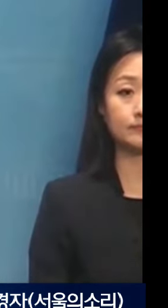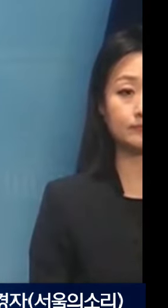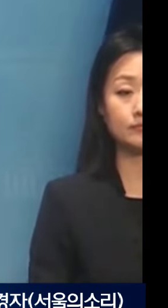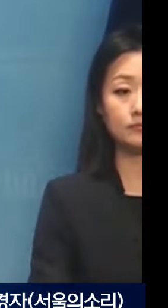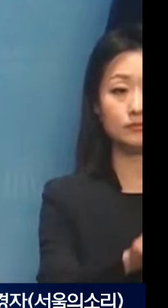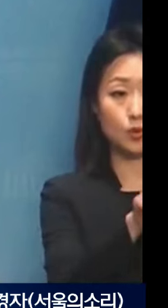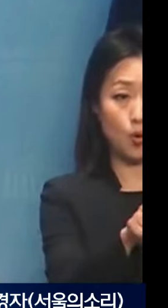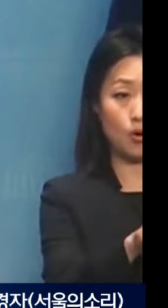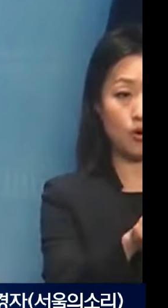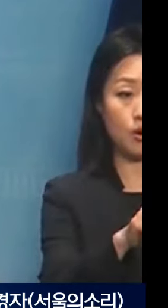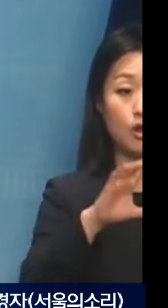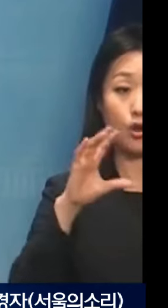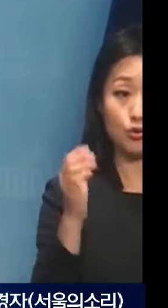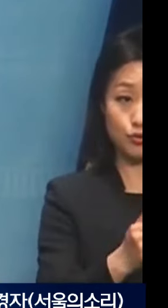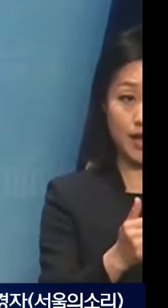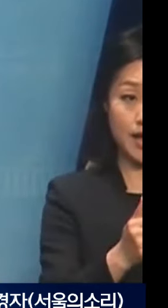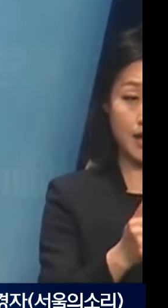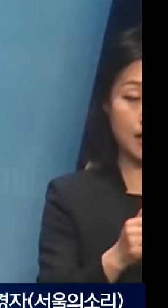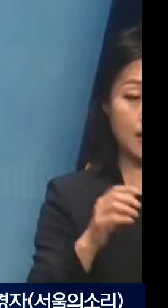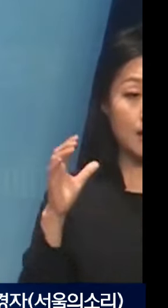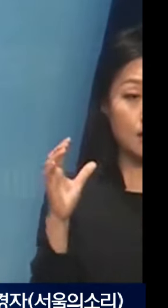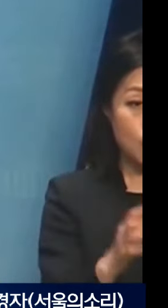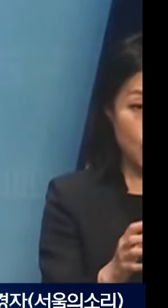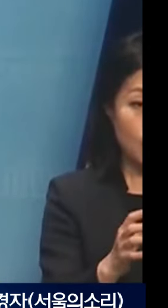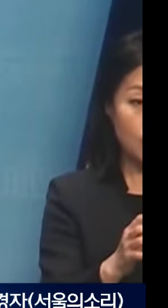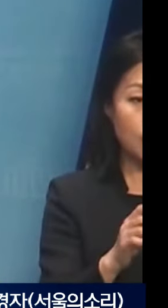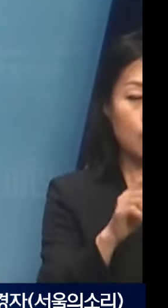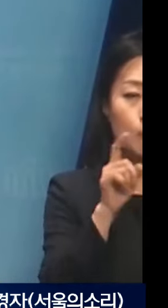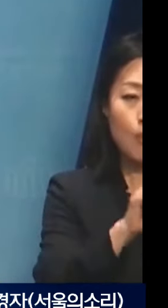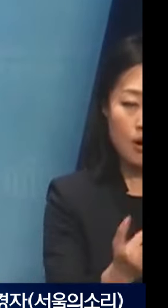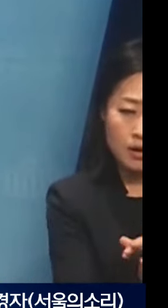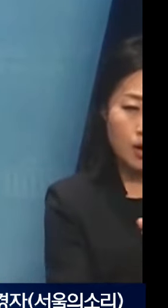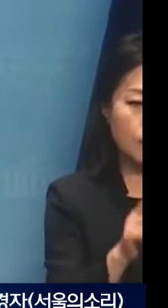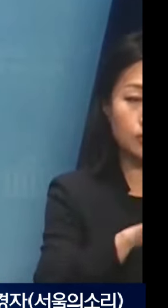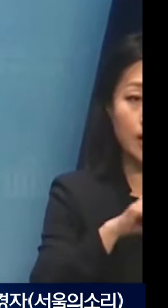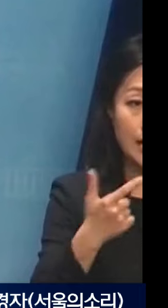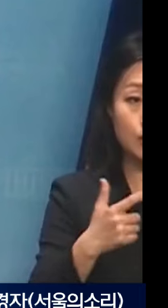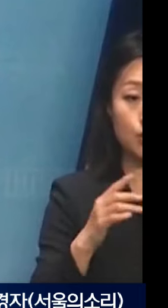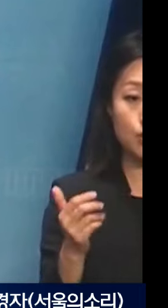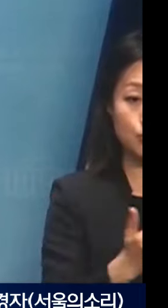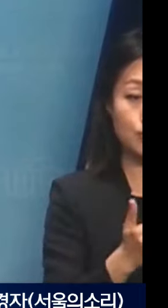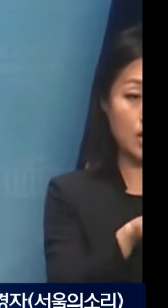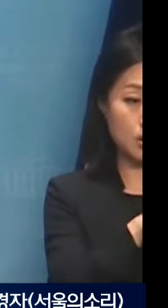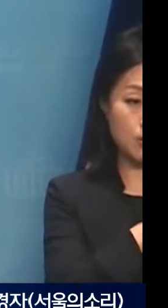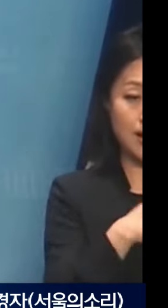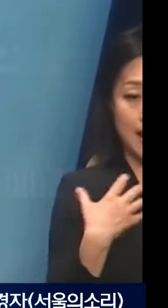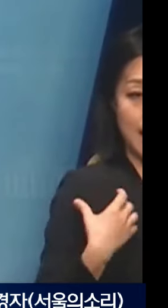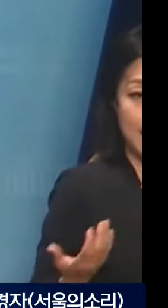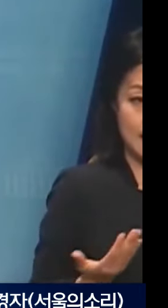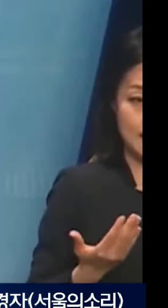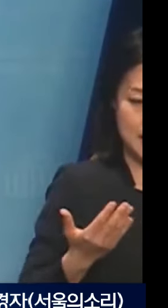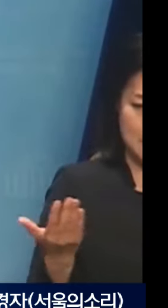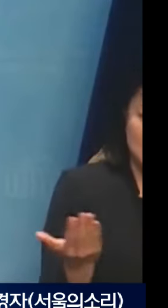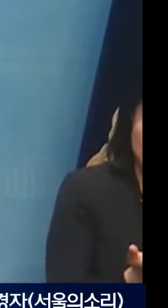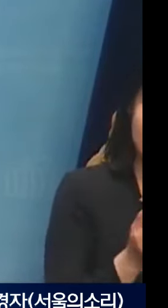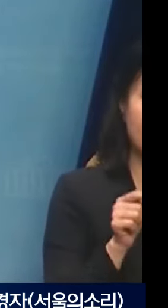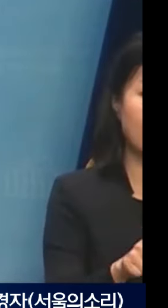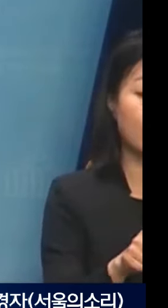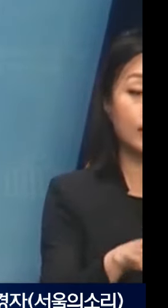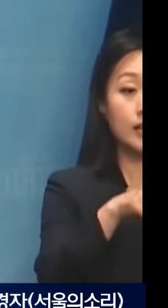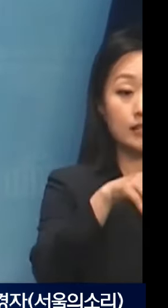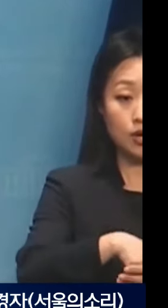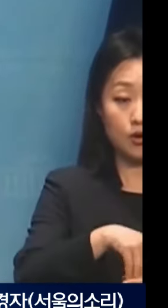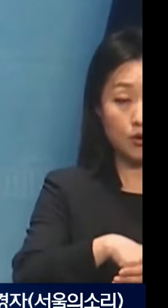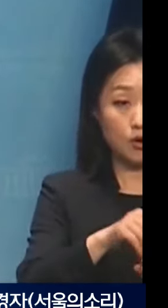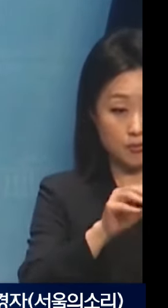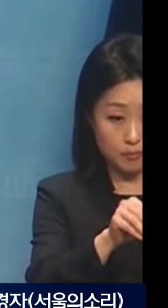5월 국회는 무슨 의도를 갖고 소집하는 것이 아닙니다. 마땅히 국회의원으로서 해야 할 일을 하겠다는 것입니다. 이번 선거로